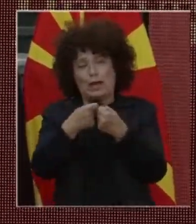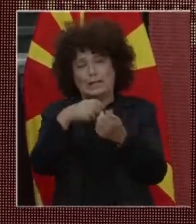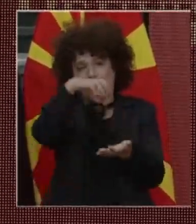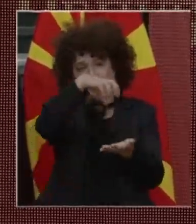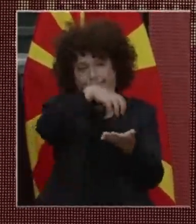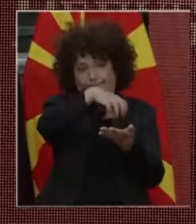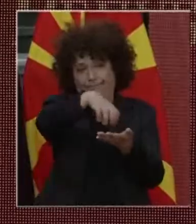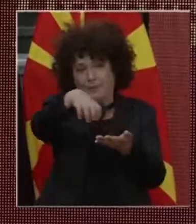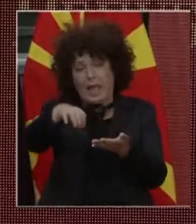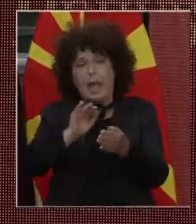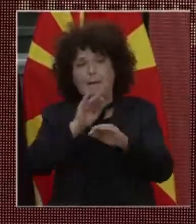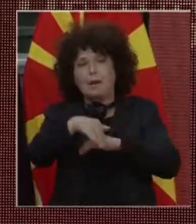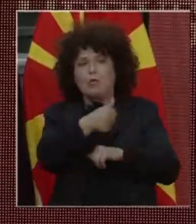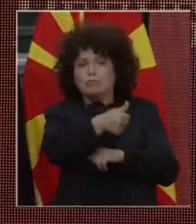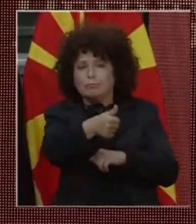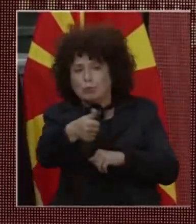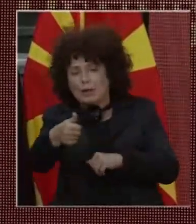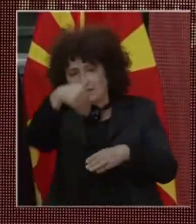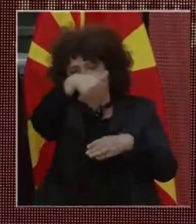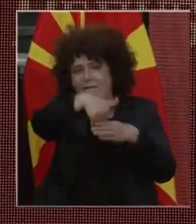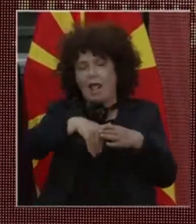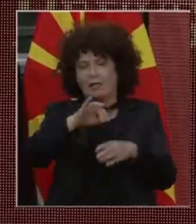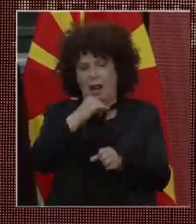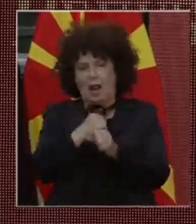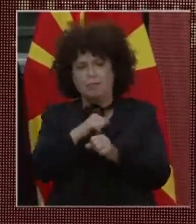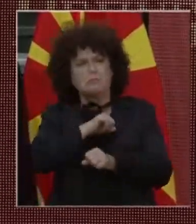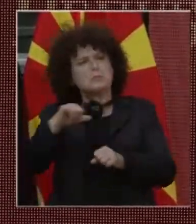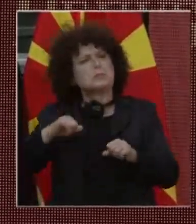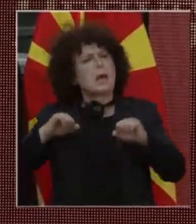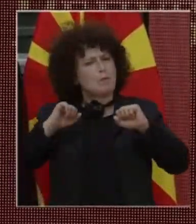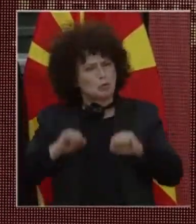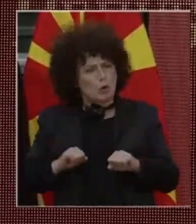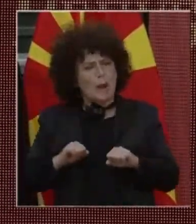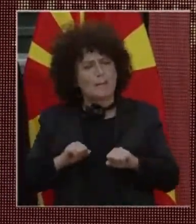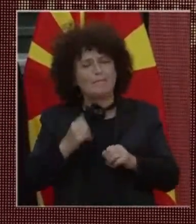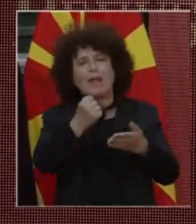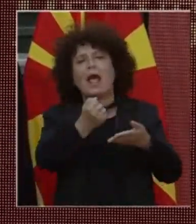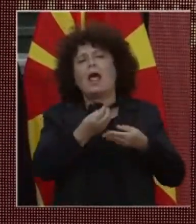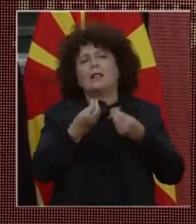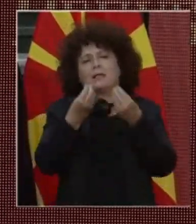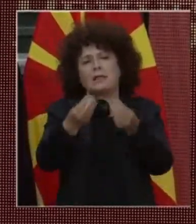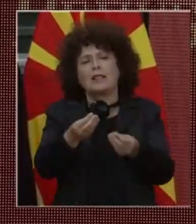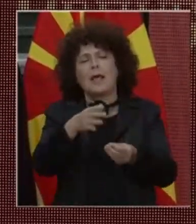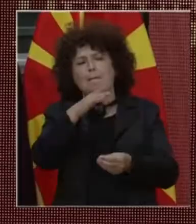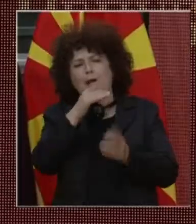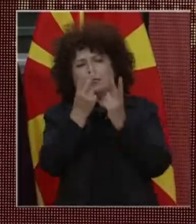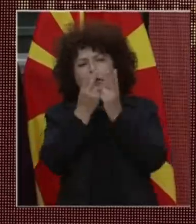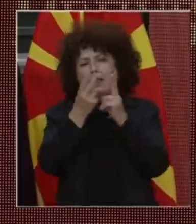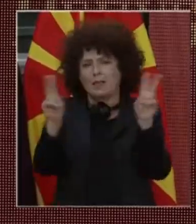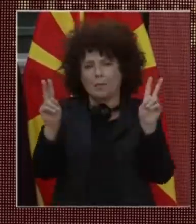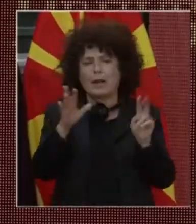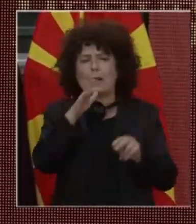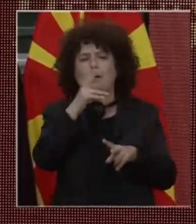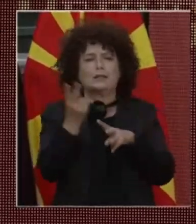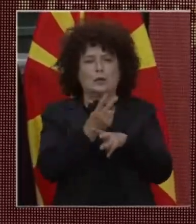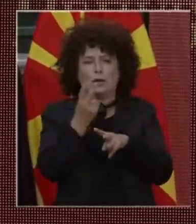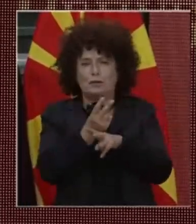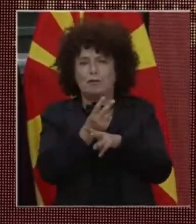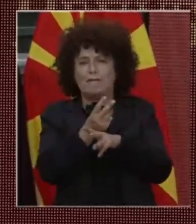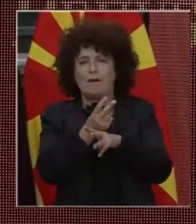како и на поединци кои преку работата во нив, но и самостојно, придонесоа за македонската демократија и македонското